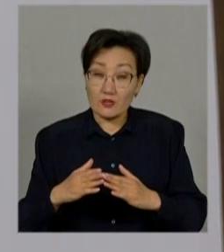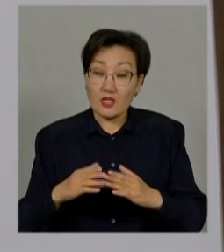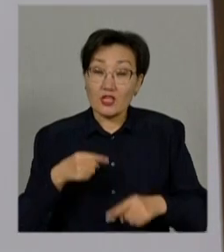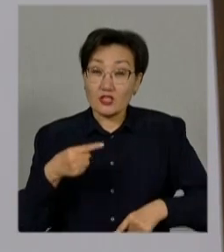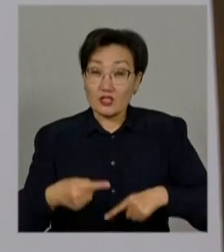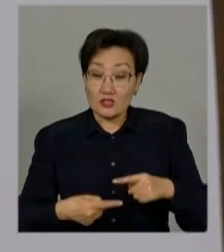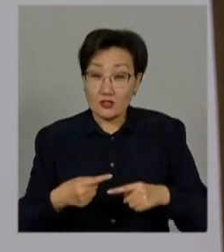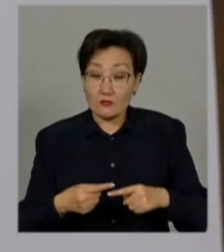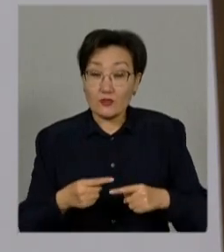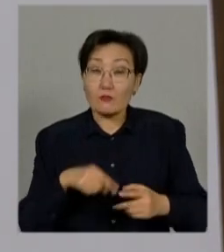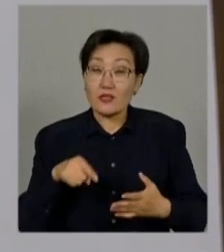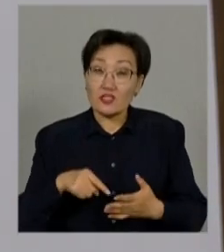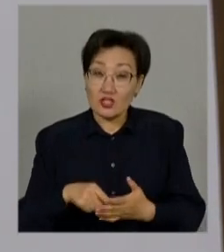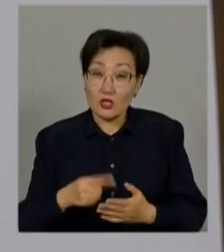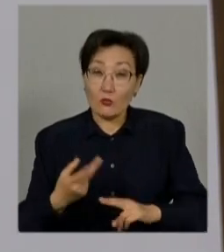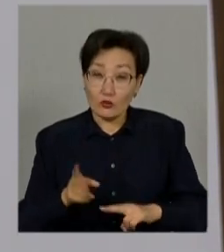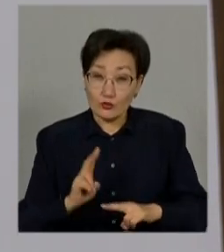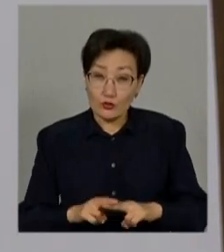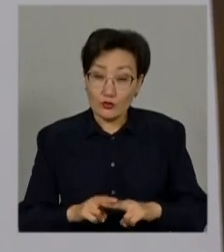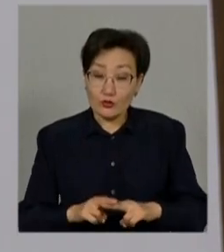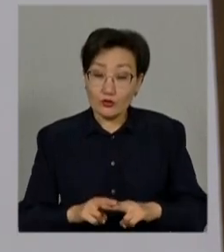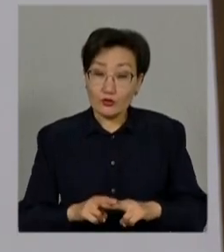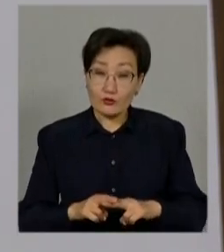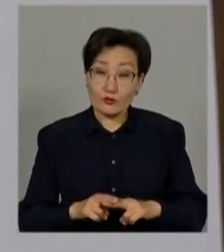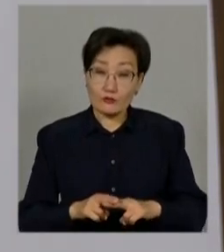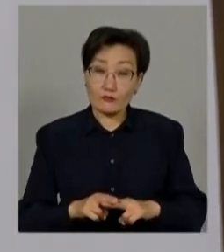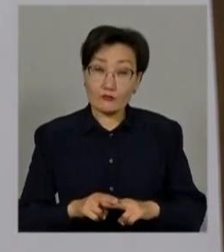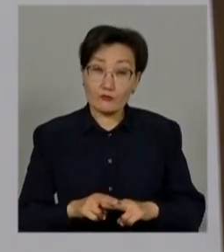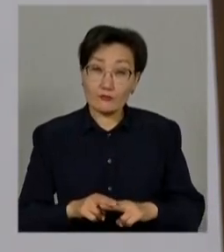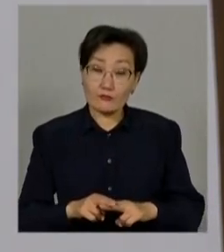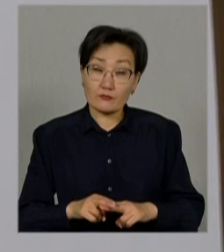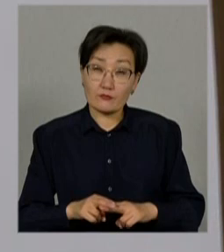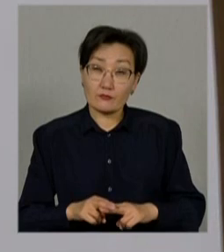Келесі алдымыздағы мәселе бұл жаңа айтып кеткен